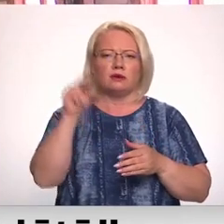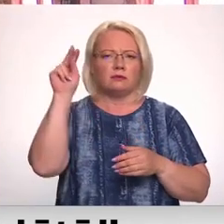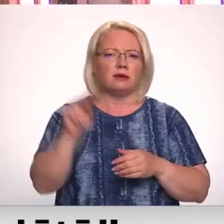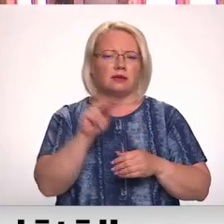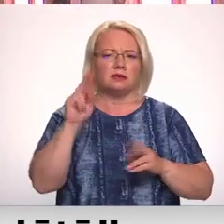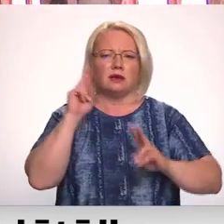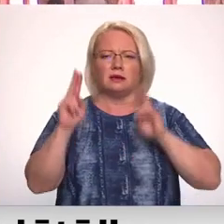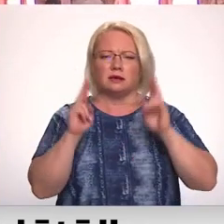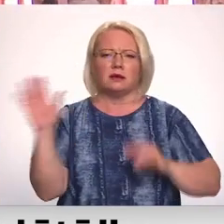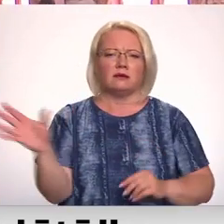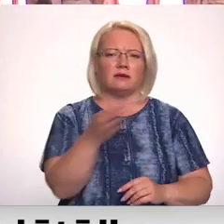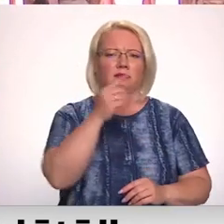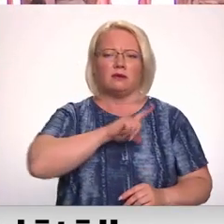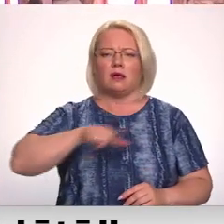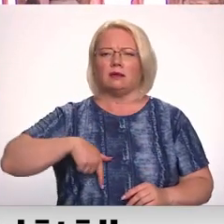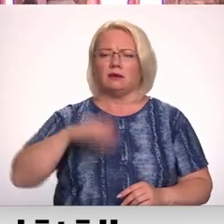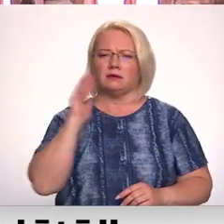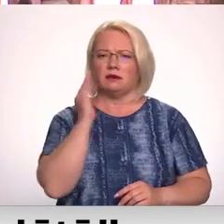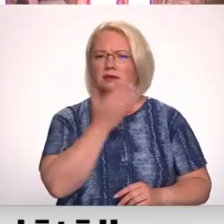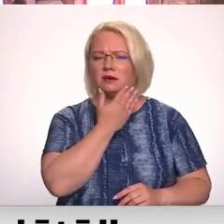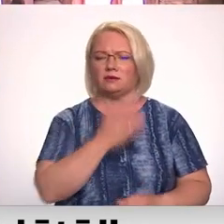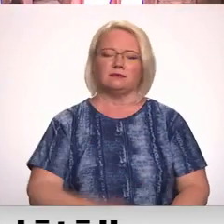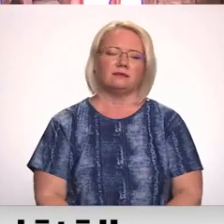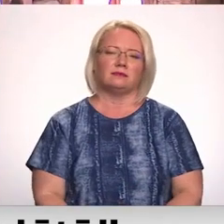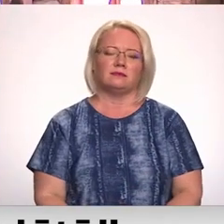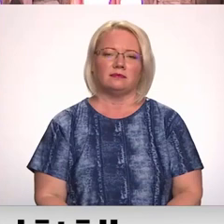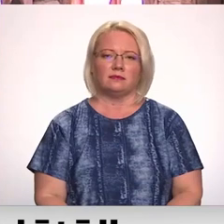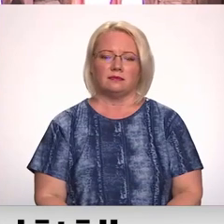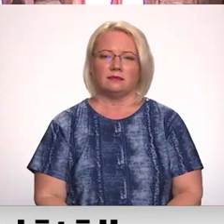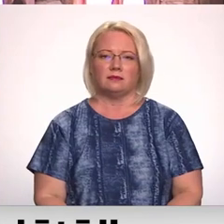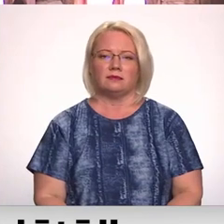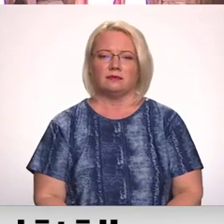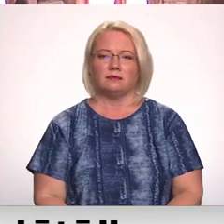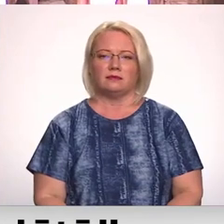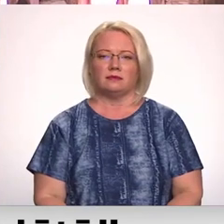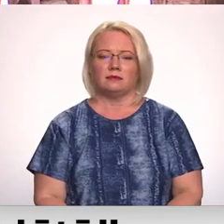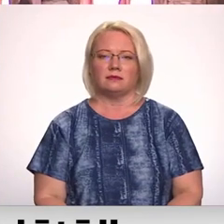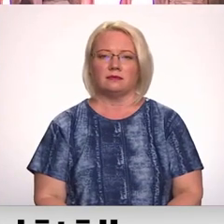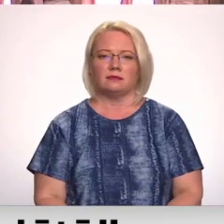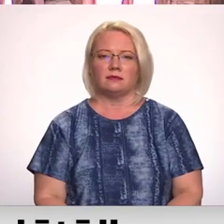ieskandina visu Latvijas vasaru. Aija Kīncēns Kupč, Latvijas televīzija.